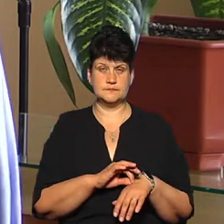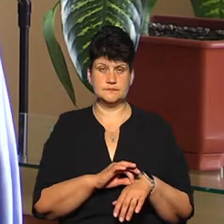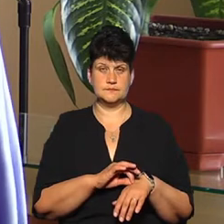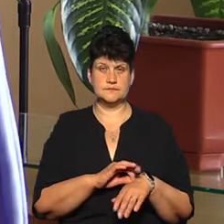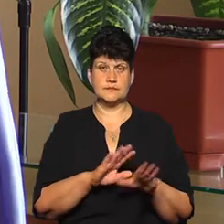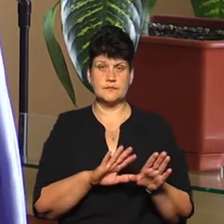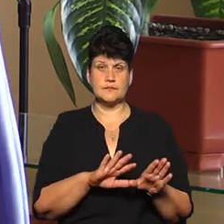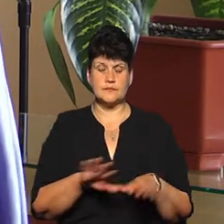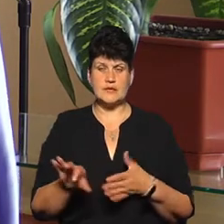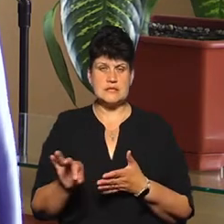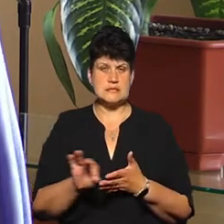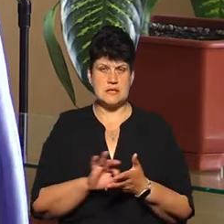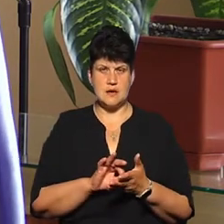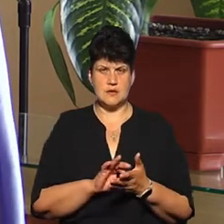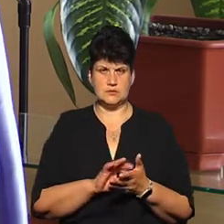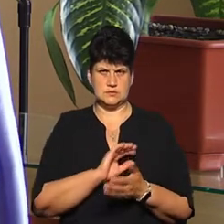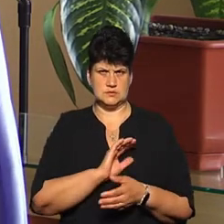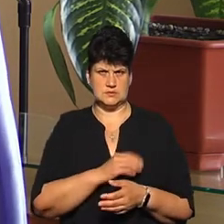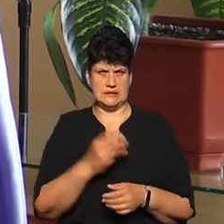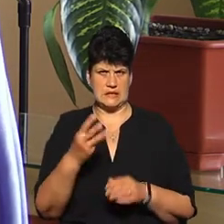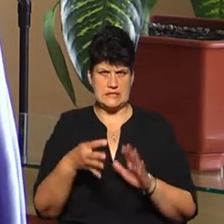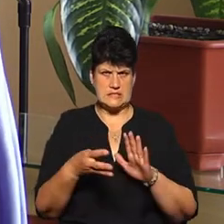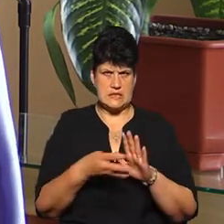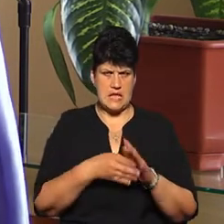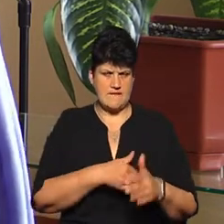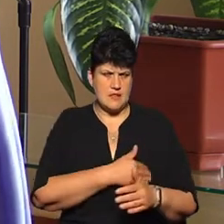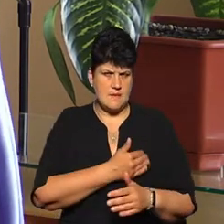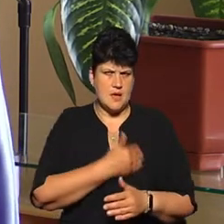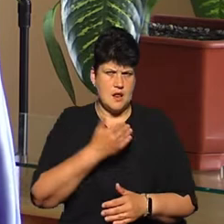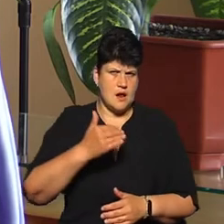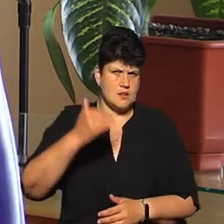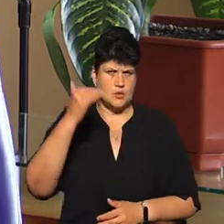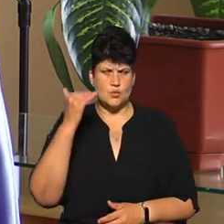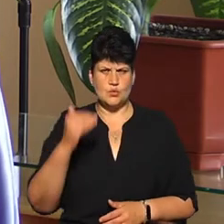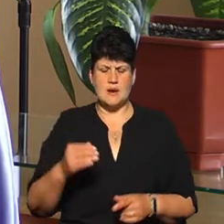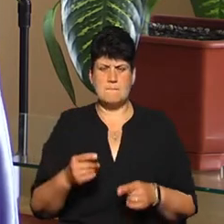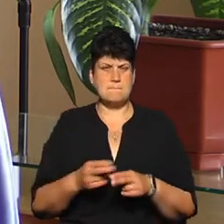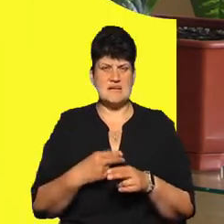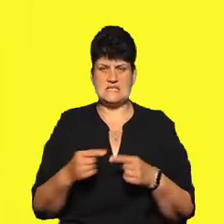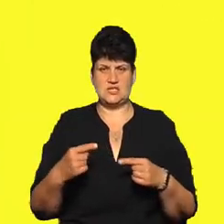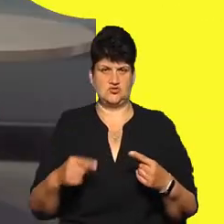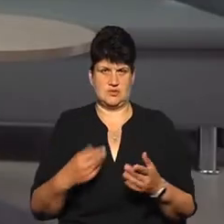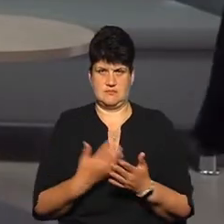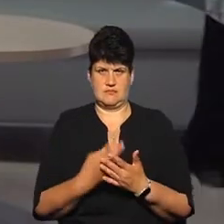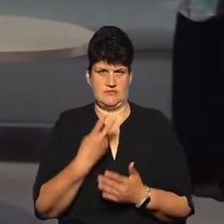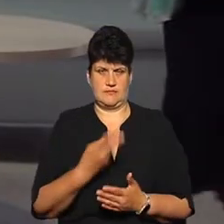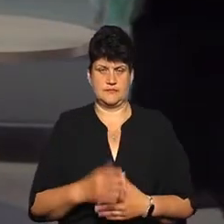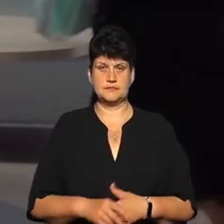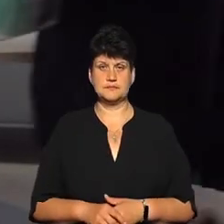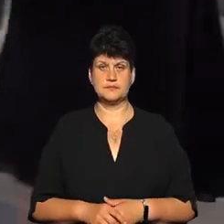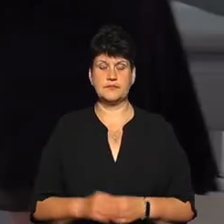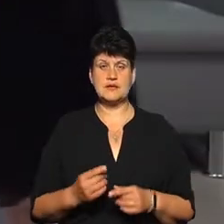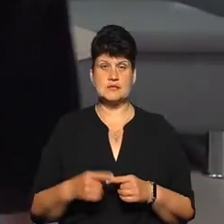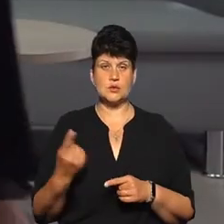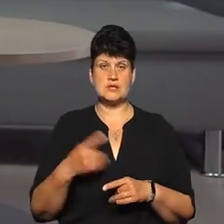Протікає він зразу агресивно, 39 температура, без інших будь-яких симптомів. Це один